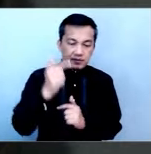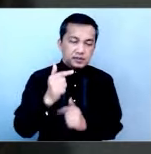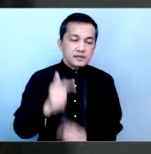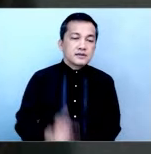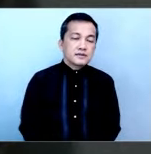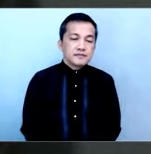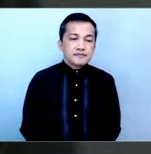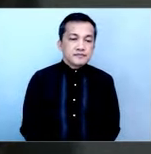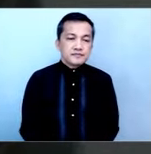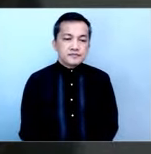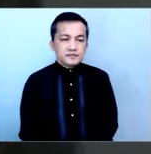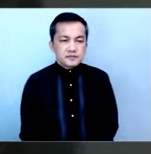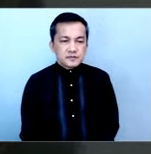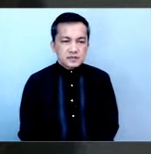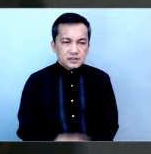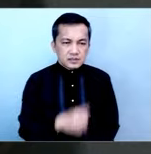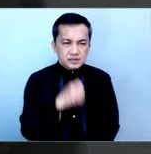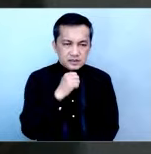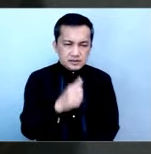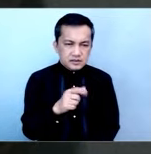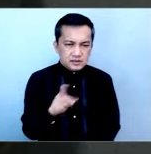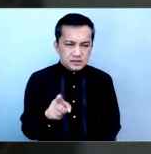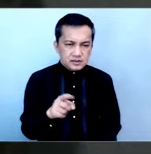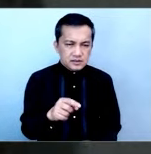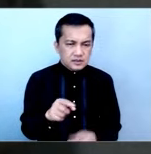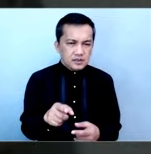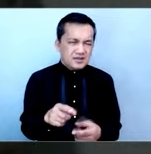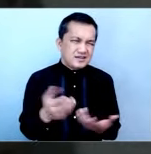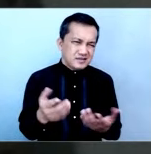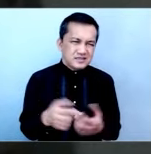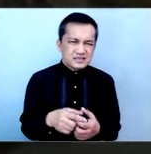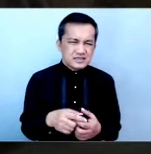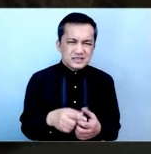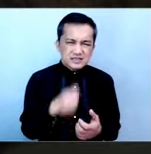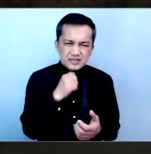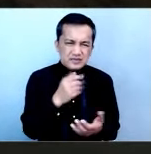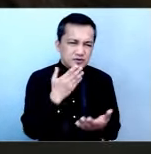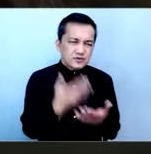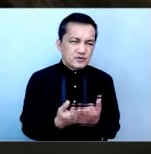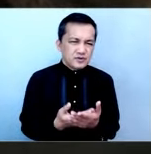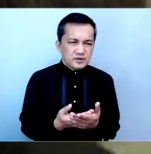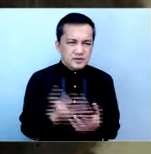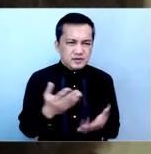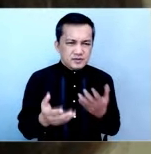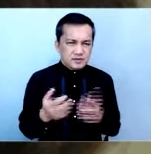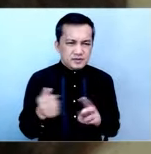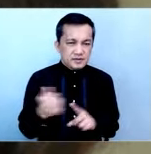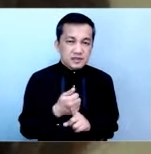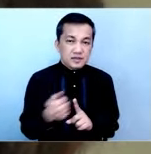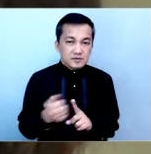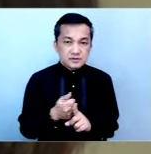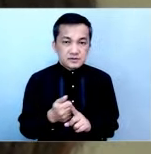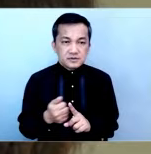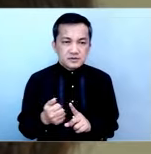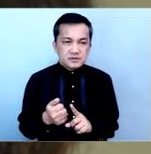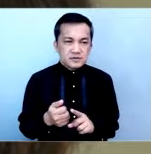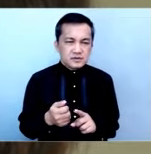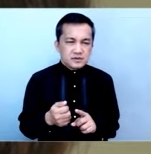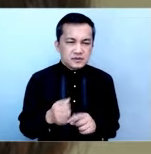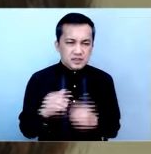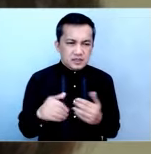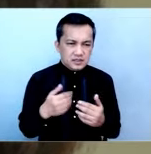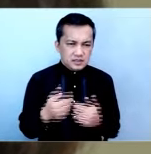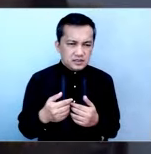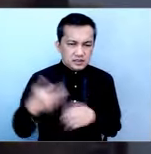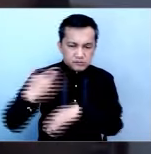parang hindi makatarungan, parang it's excessive already. Maaari kasing baka na-abuse na, lahat na lang